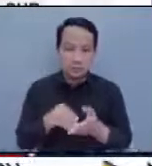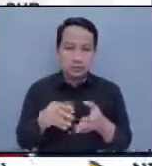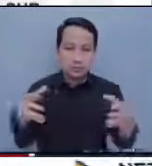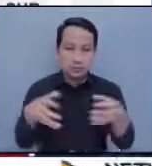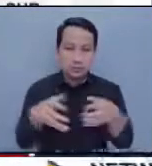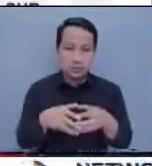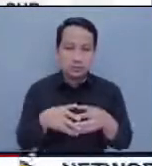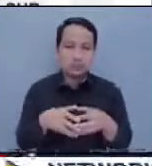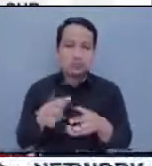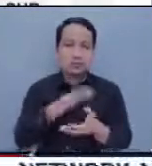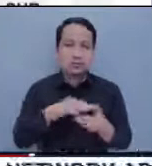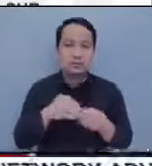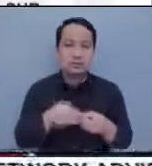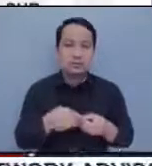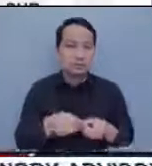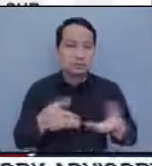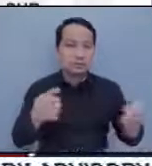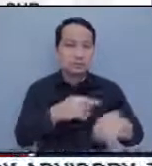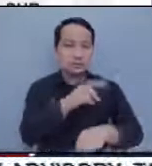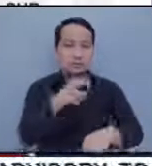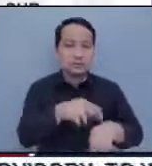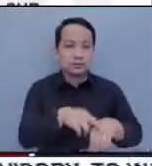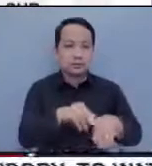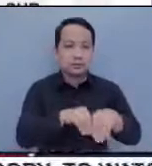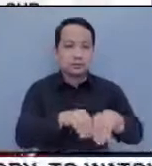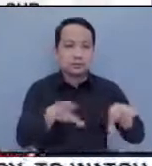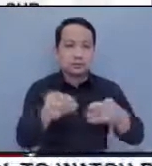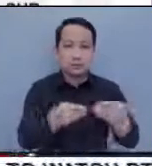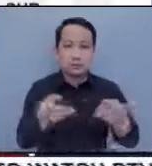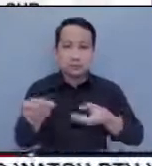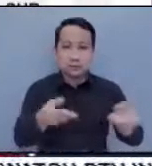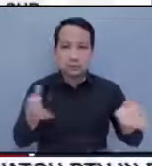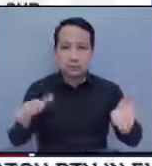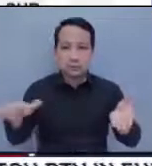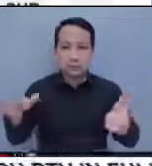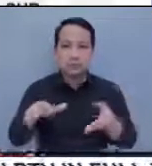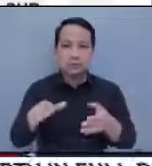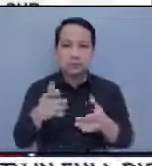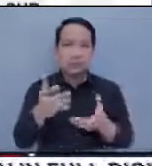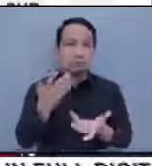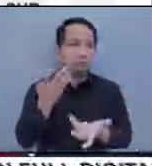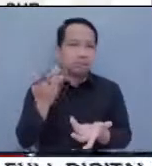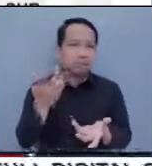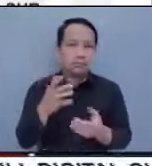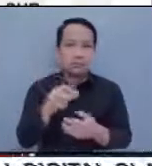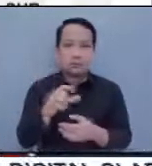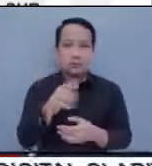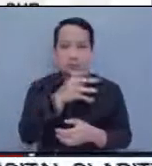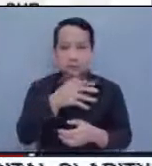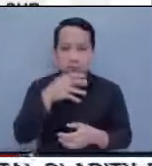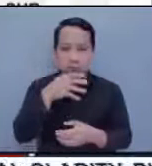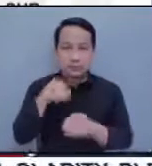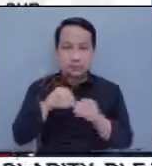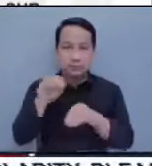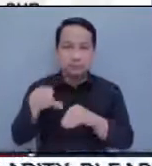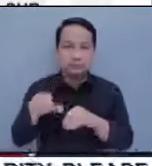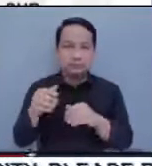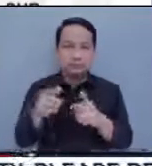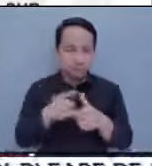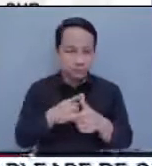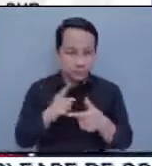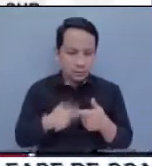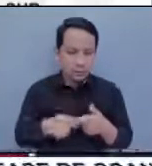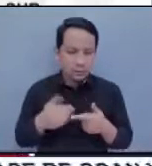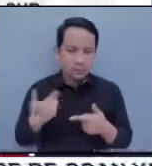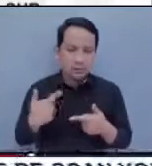naandun na sa mga region. So binibigay na both for fishers and corn farmers. Another one, mayroon